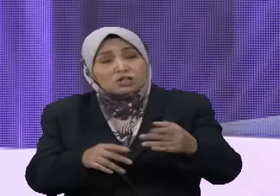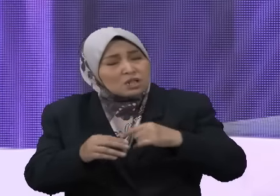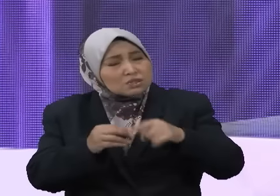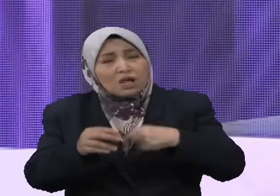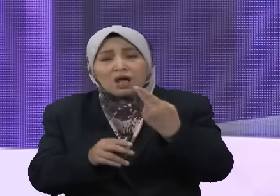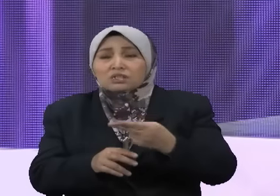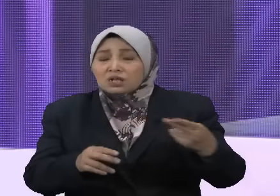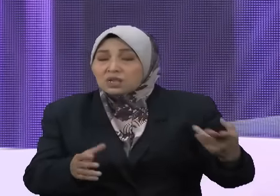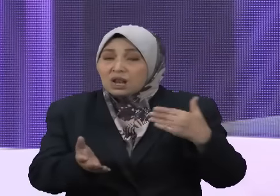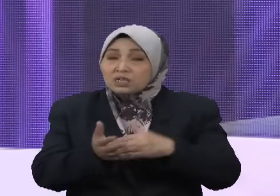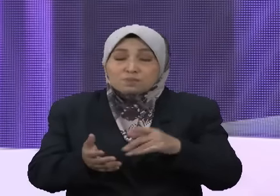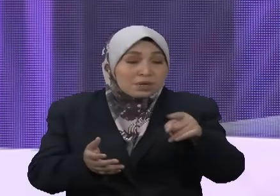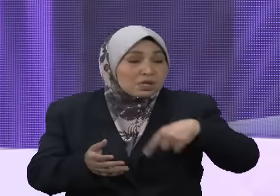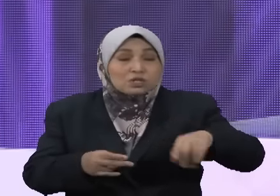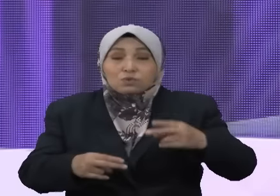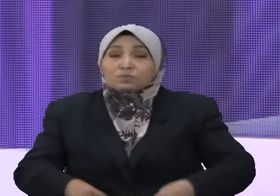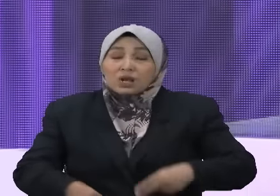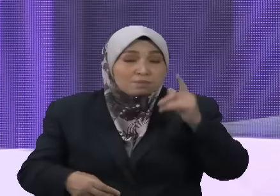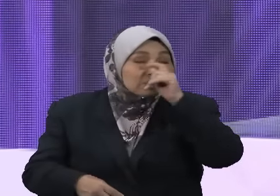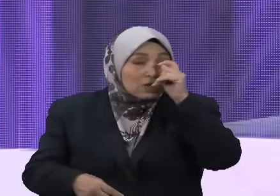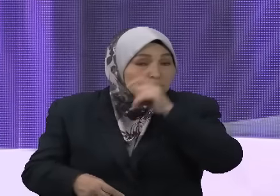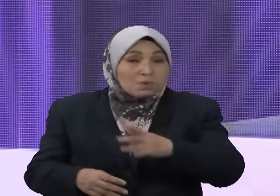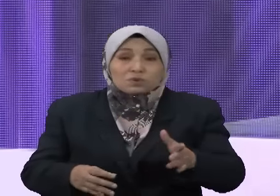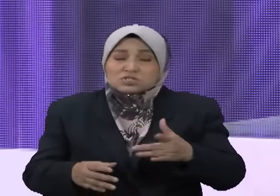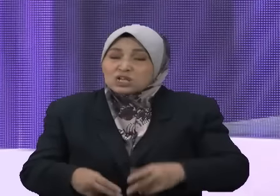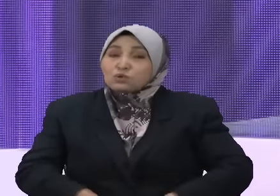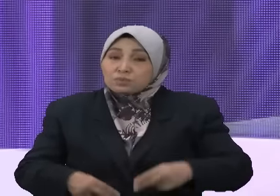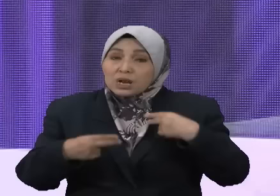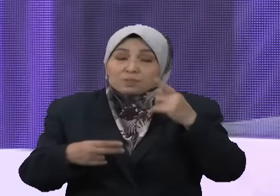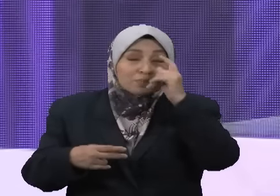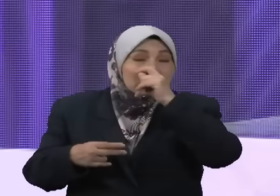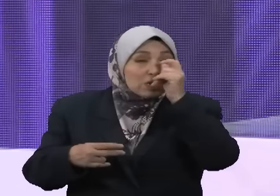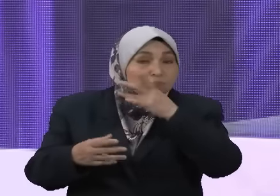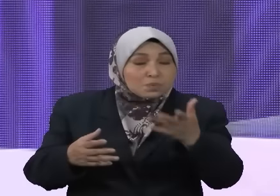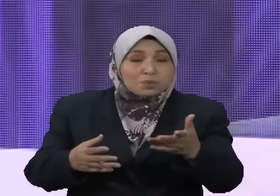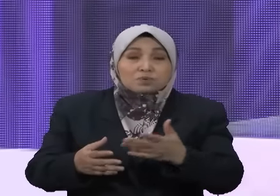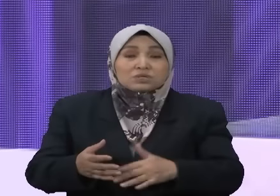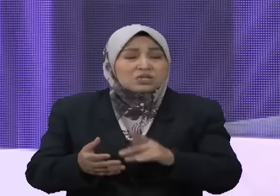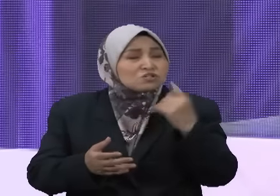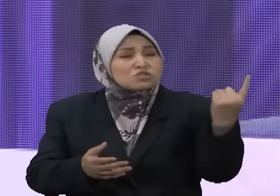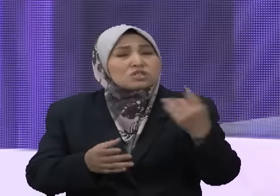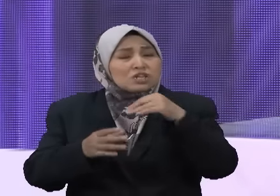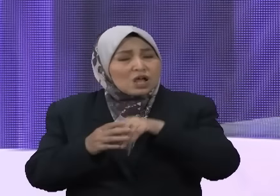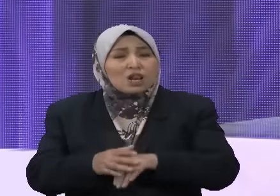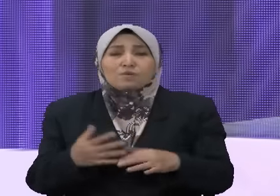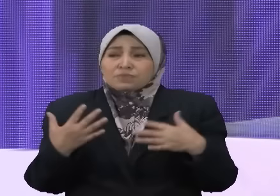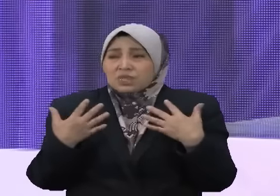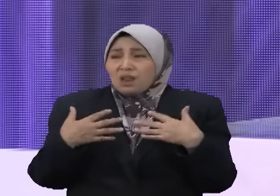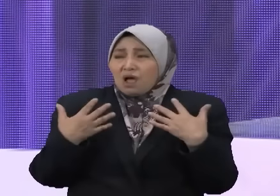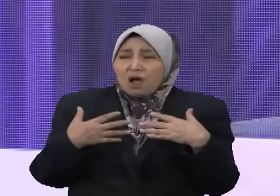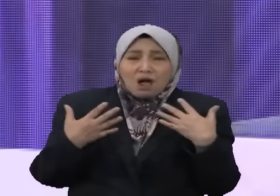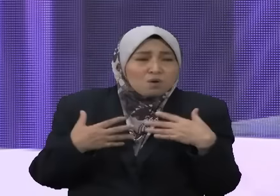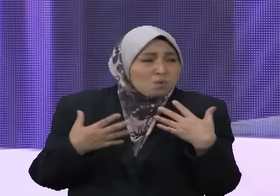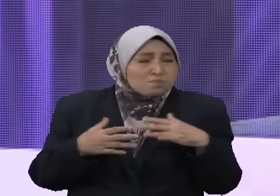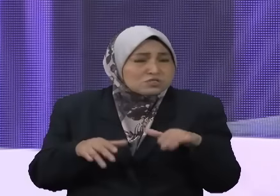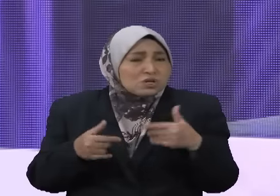harta lagi-lagi mereka ini hidup dalam tipu daya tah mereka ini hidup dalam tipu daya jadi sentiasa dalam keadaan takut